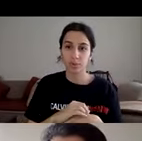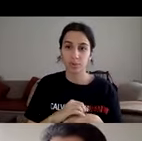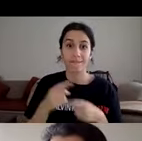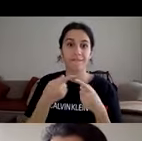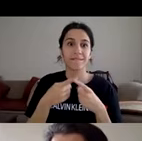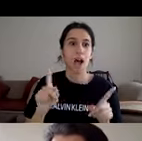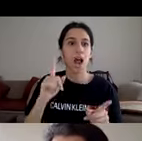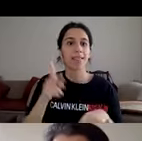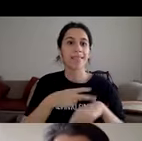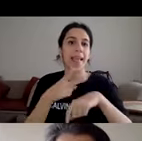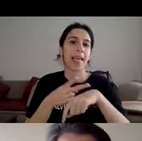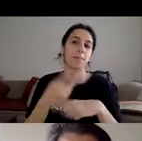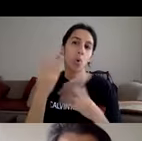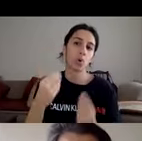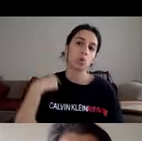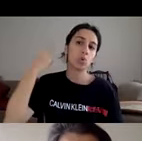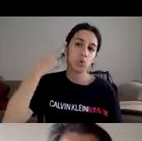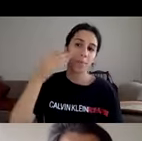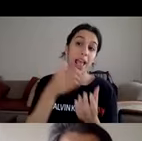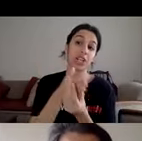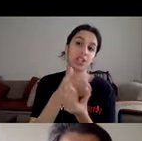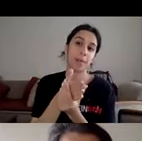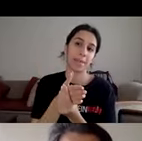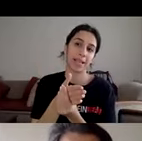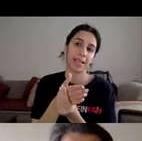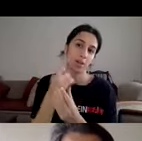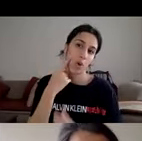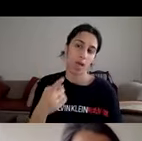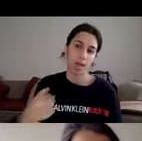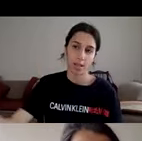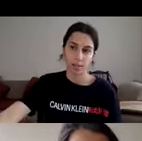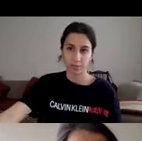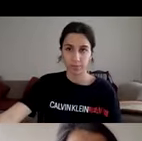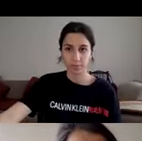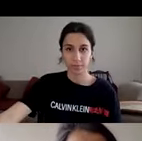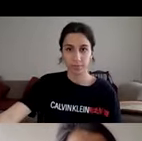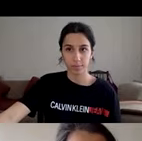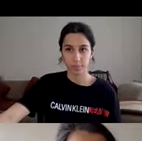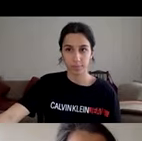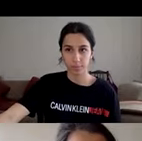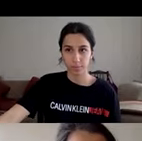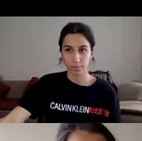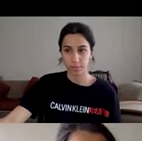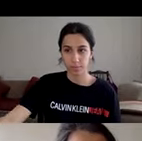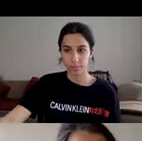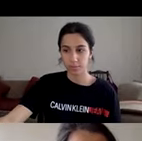yaratan deneyimler sunacağını düşünüyorum. Erişilebilirlik odağına katkı sağlayacağını düşünüyorum. Onu da söylemek